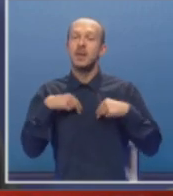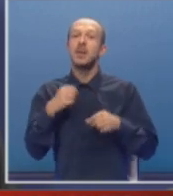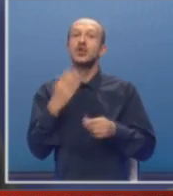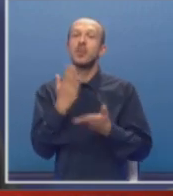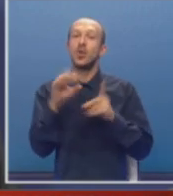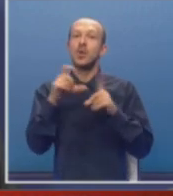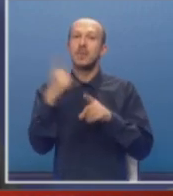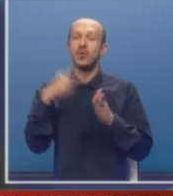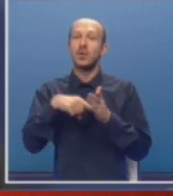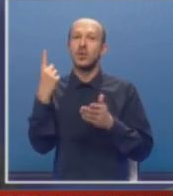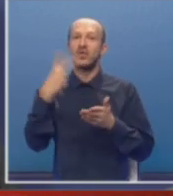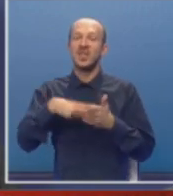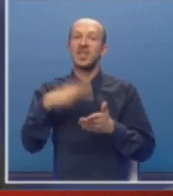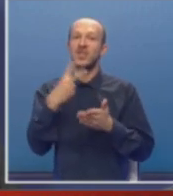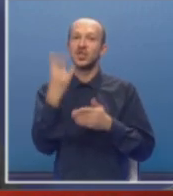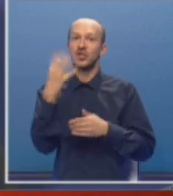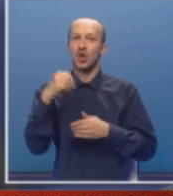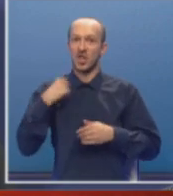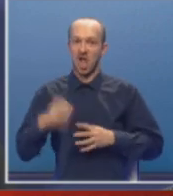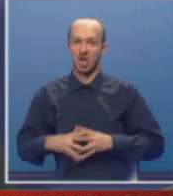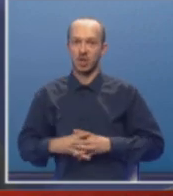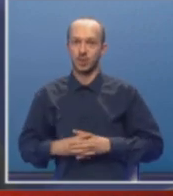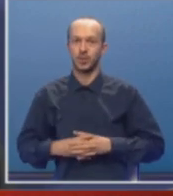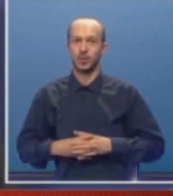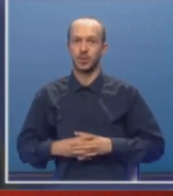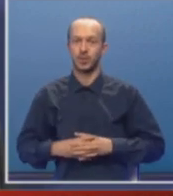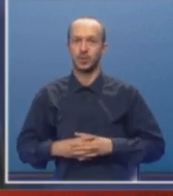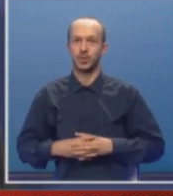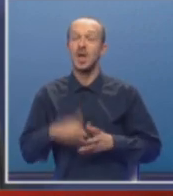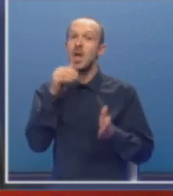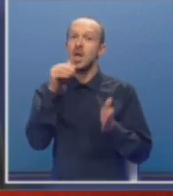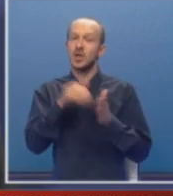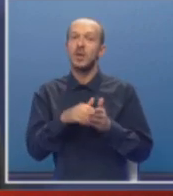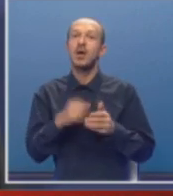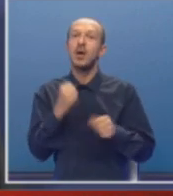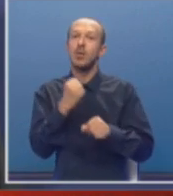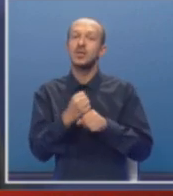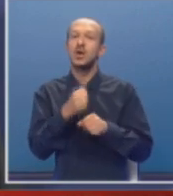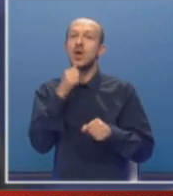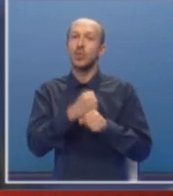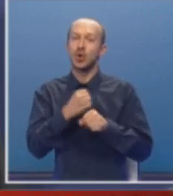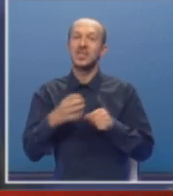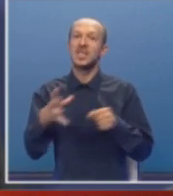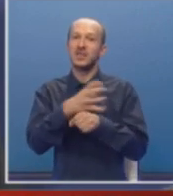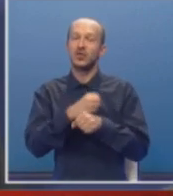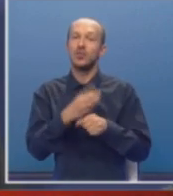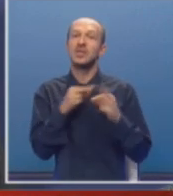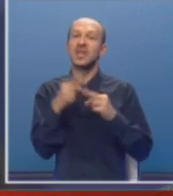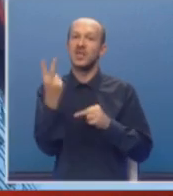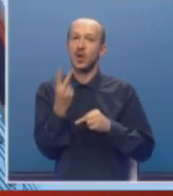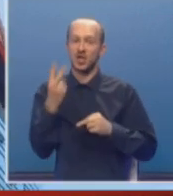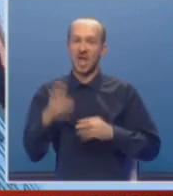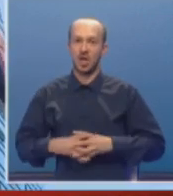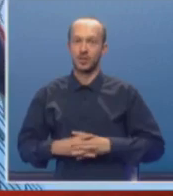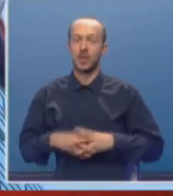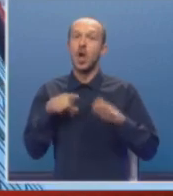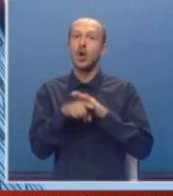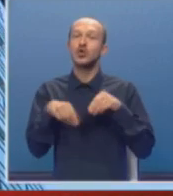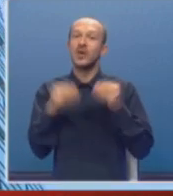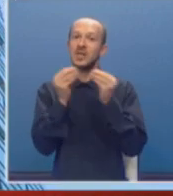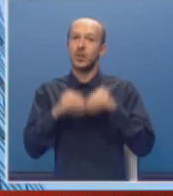biti od 1. januara 2024. i trebalo bi da taj posao i taj proces završimo za 2 godine. Kroz